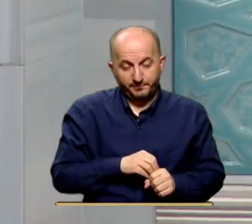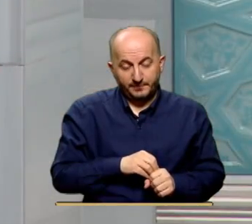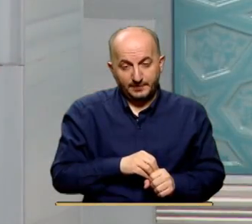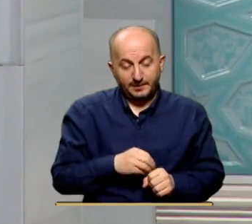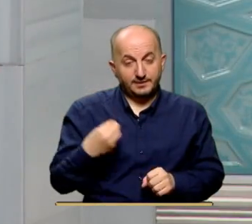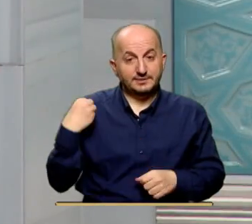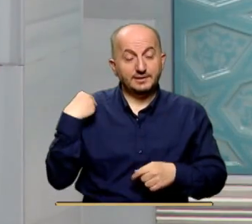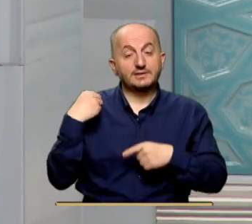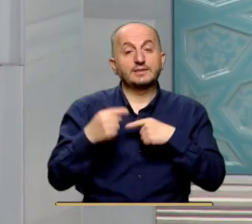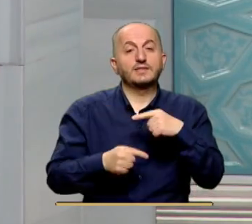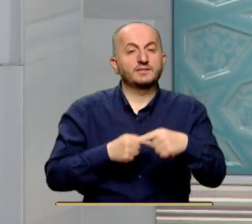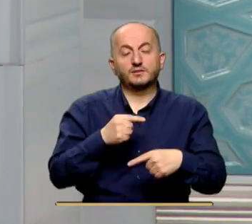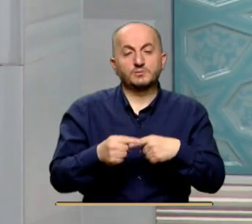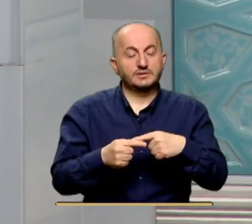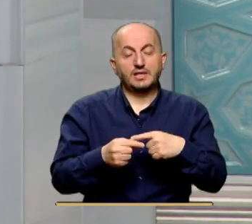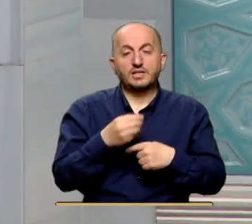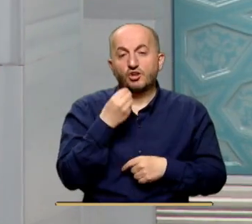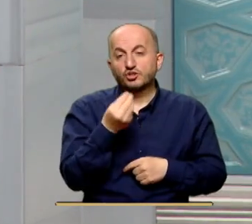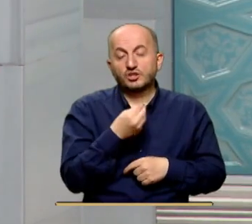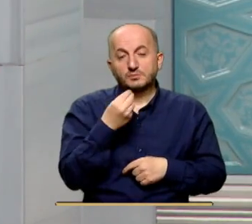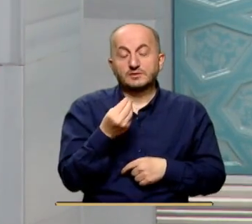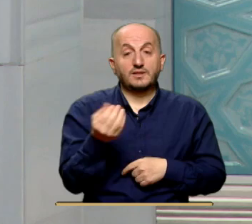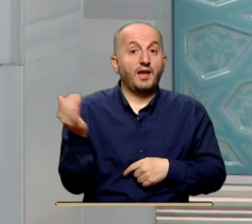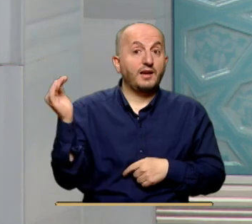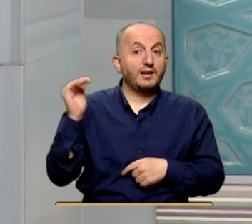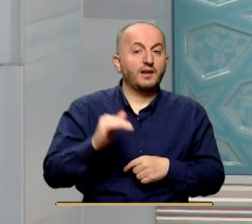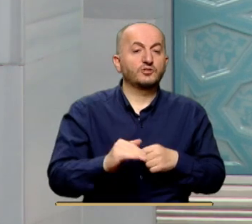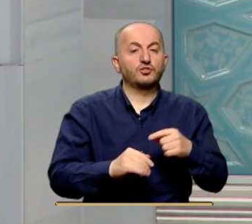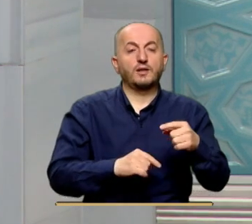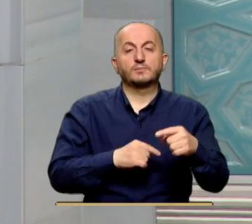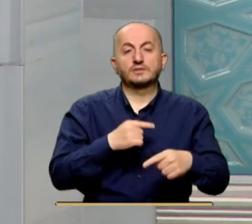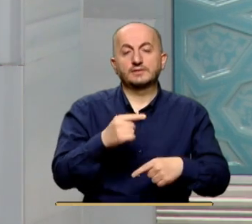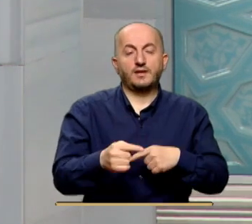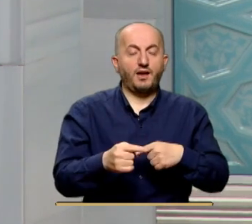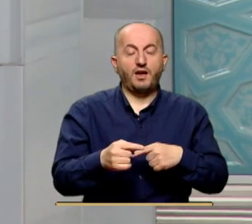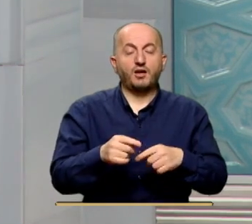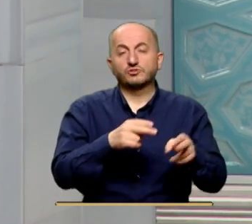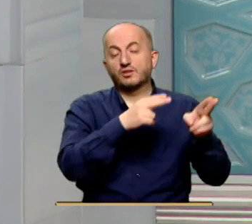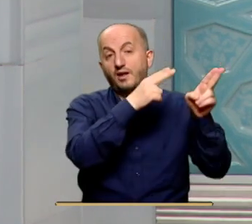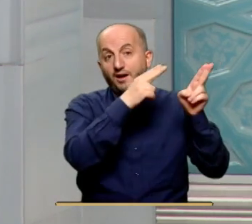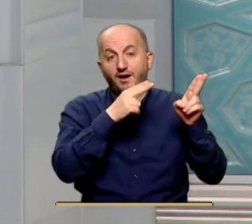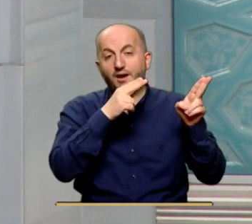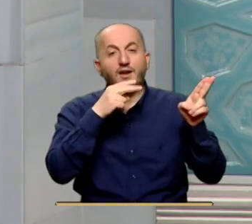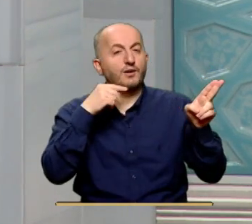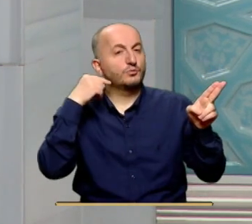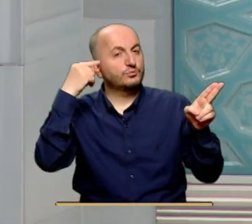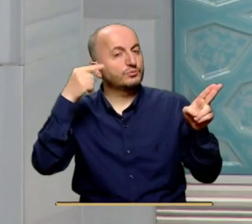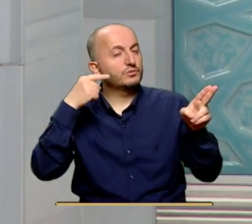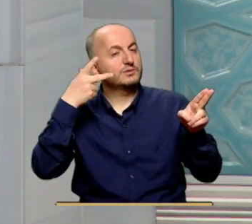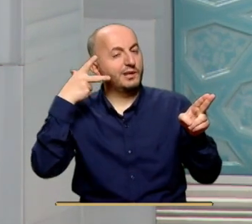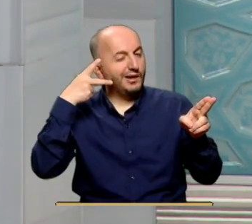yeni neslimize, gençliğimize, geleceğimize Çanakkale ruhunu